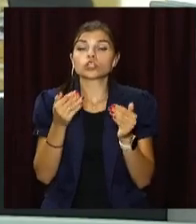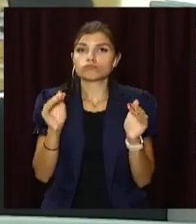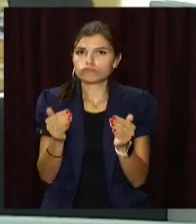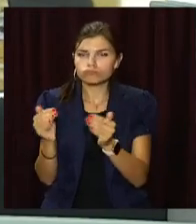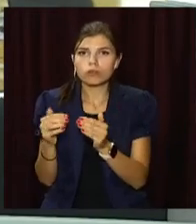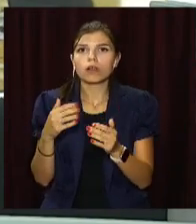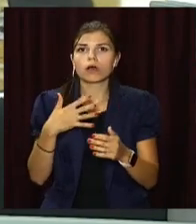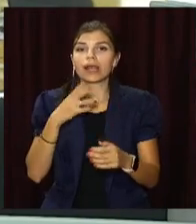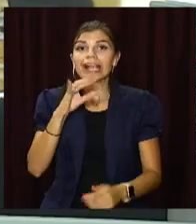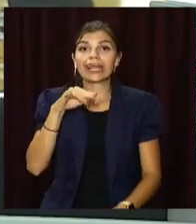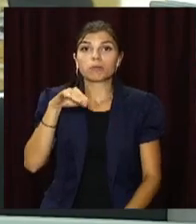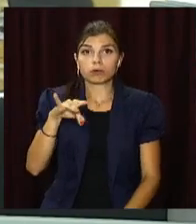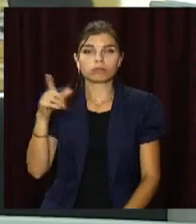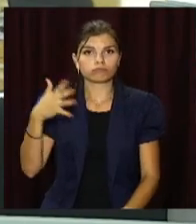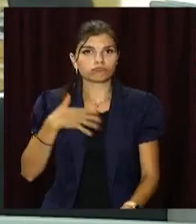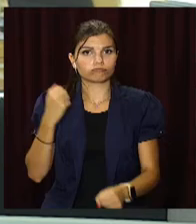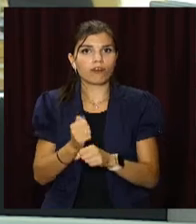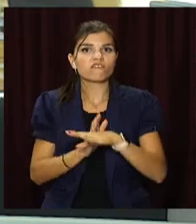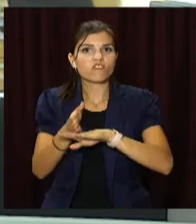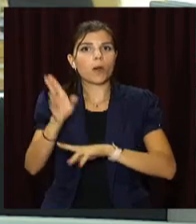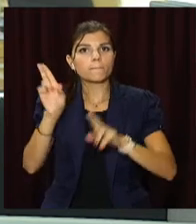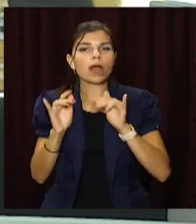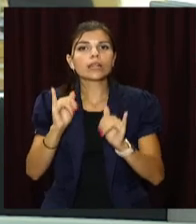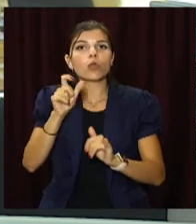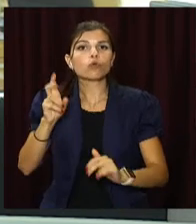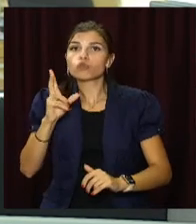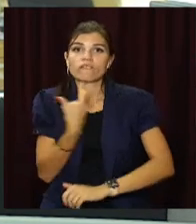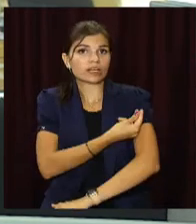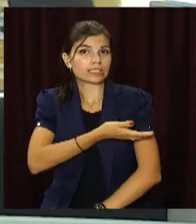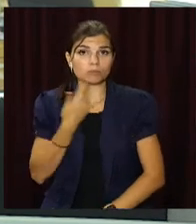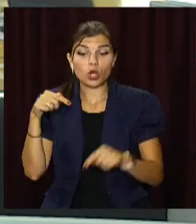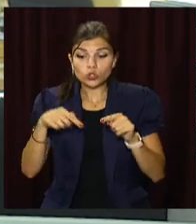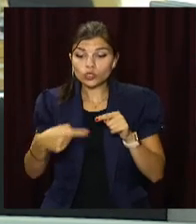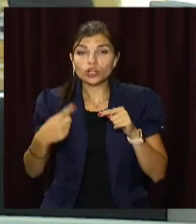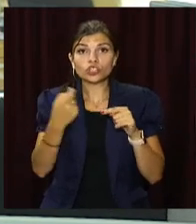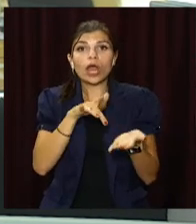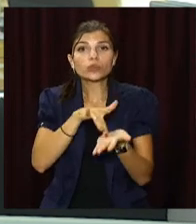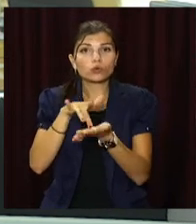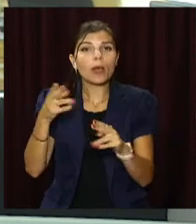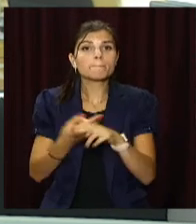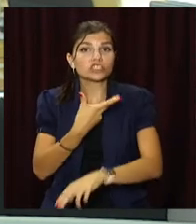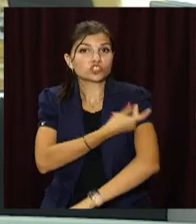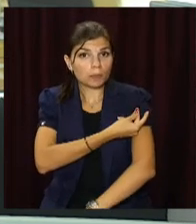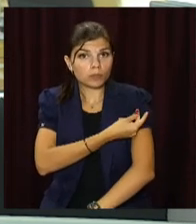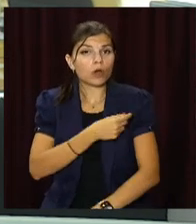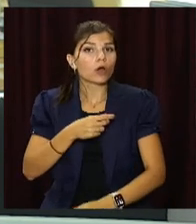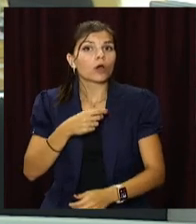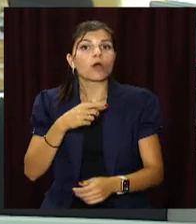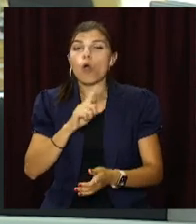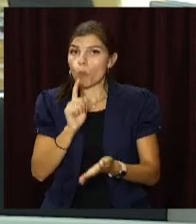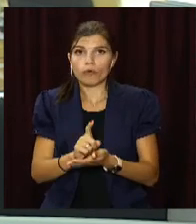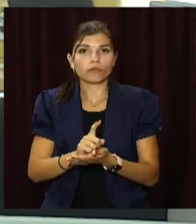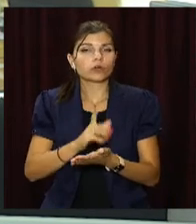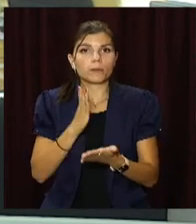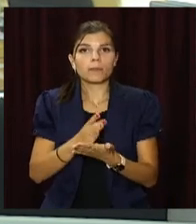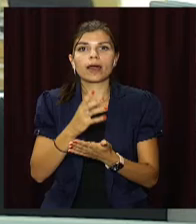жорсткими. Кіпр посилює правила в'їзду для невакцинованих українців. Цього тижня туристи без щеплення обов'язково повинні